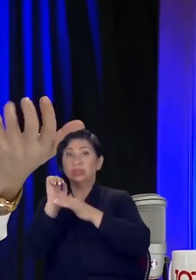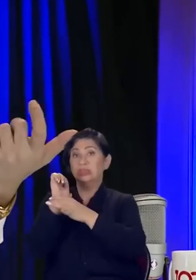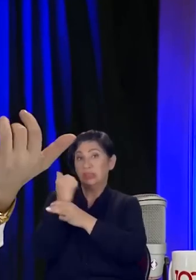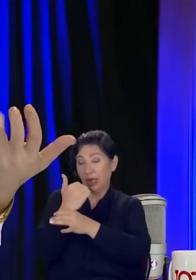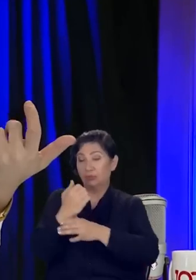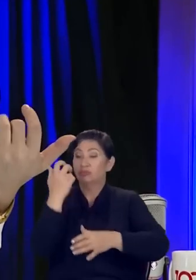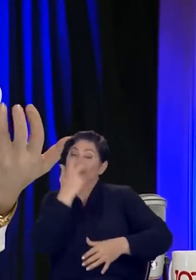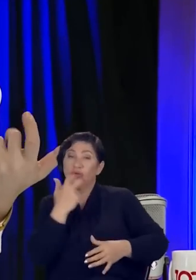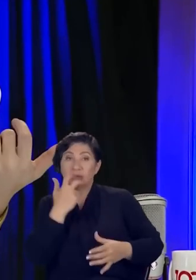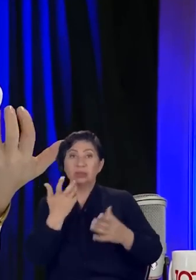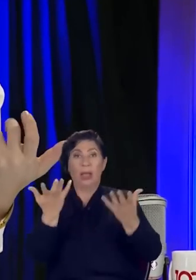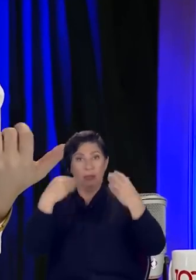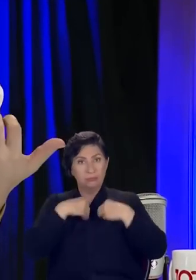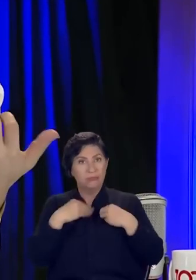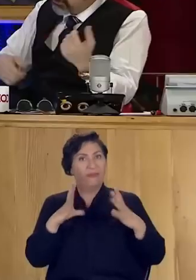Sanat,